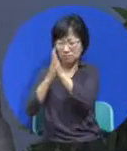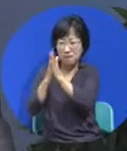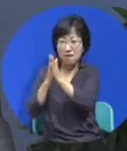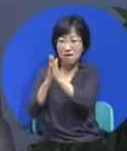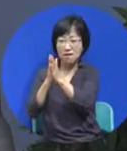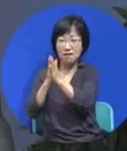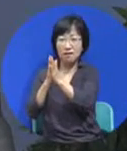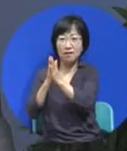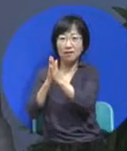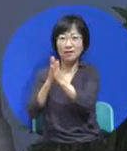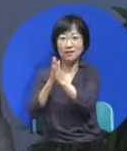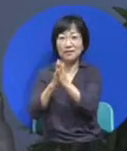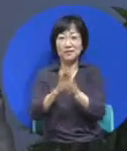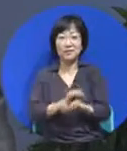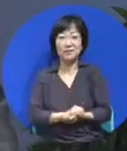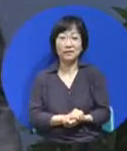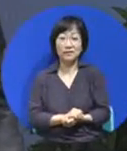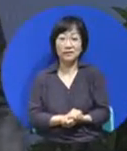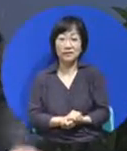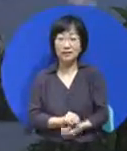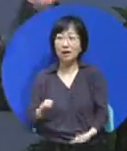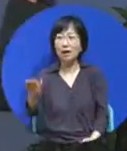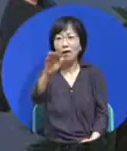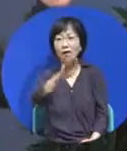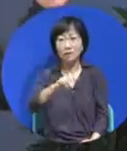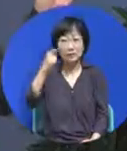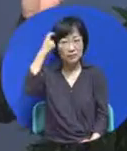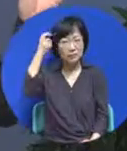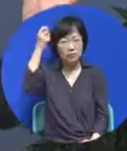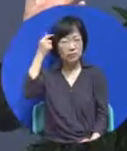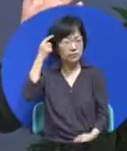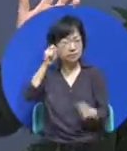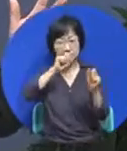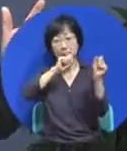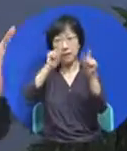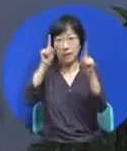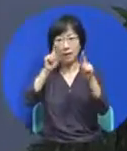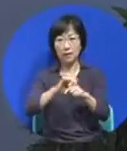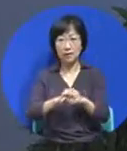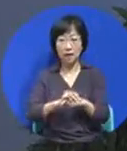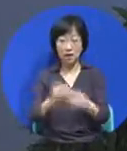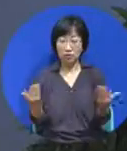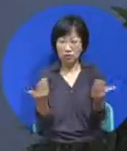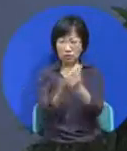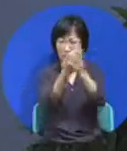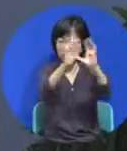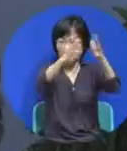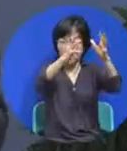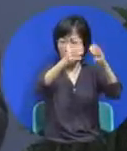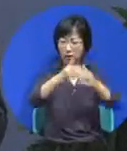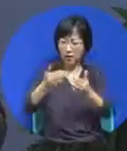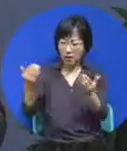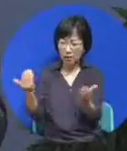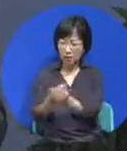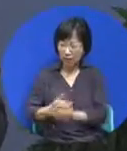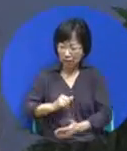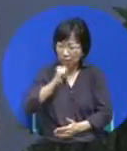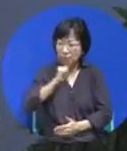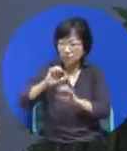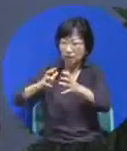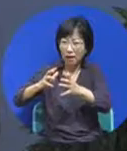than adultery. 여러분이 눈을 떠야 돼요. 저 선진국, 후진국에 빠져 있는 지금 우상 문제 빨리